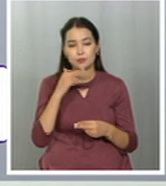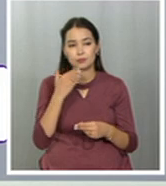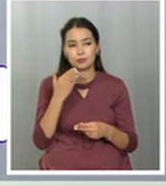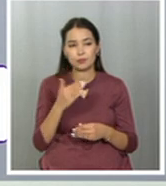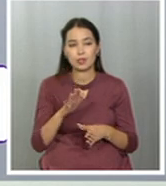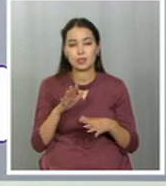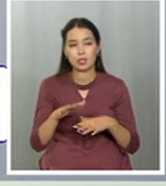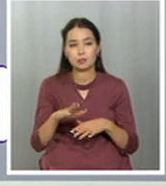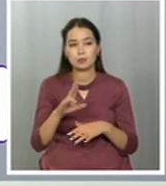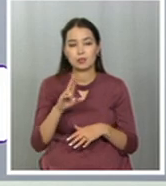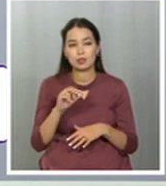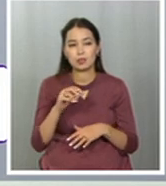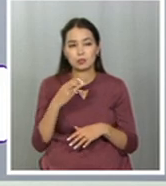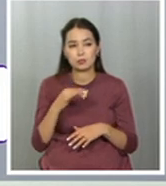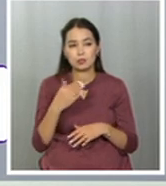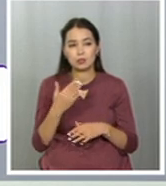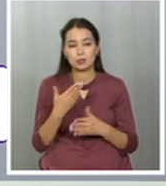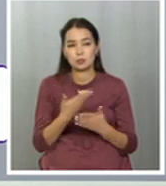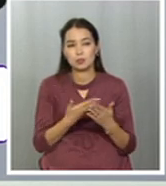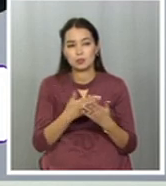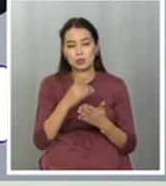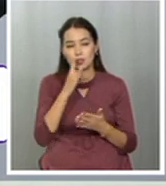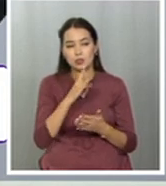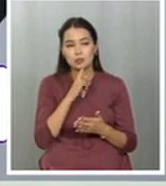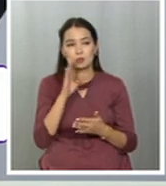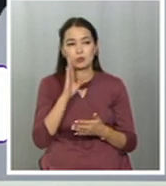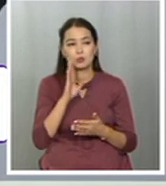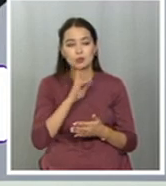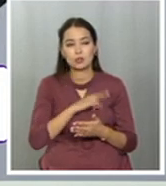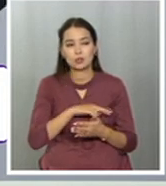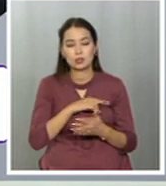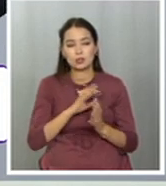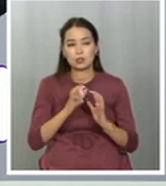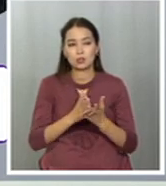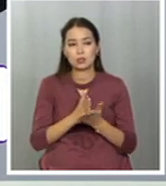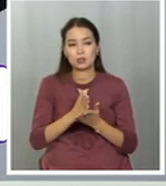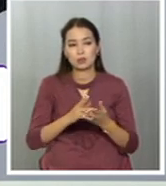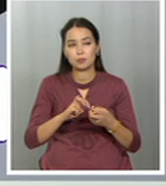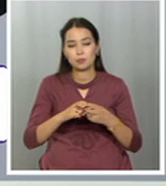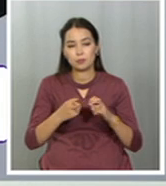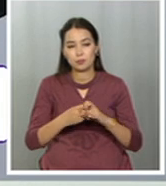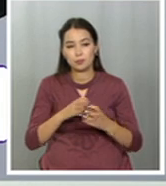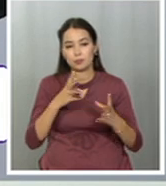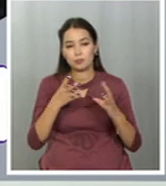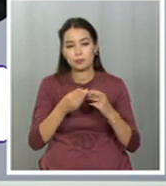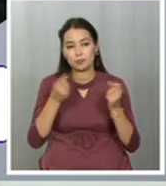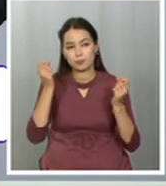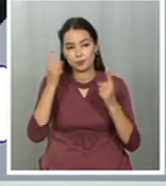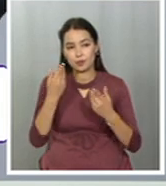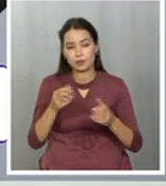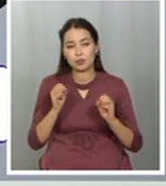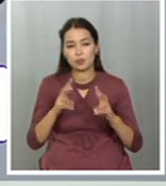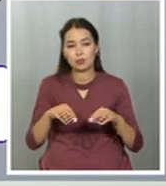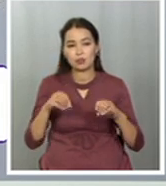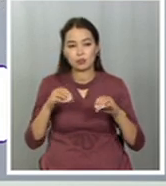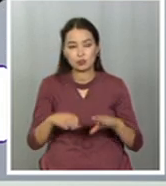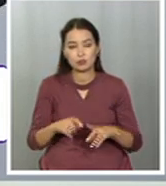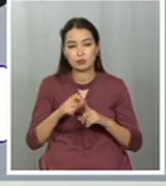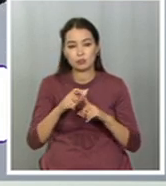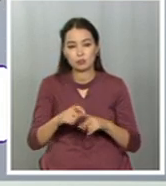теңізі мысалына Қазақстандағы су ресурстарының геосаяси проблемаларын қарастырып, оның шешу жолдарын ұсынуды